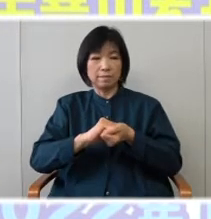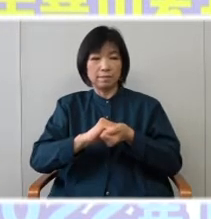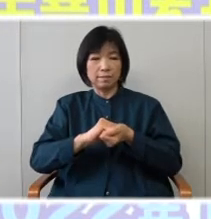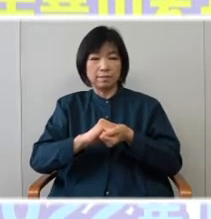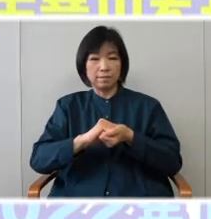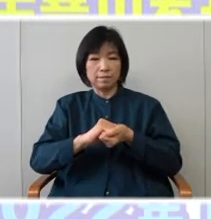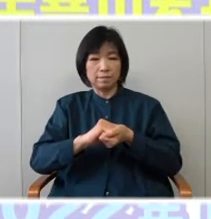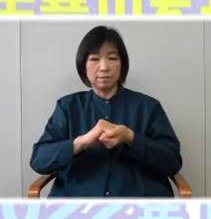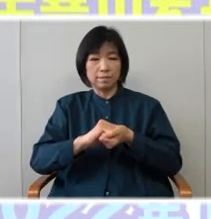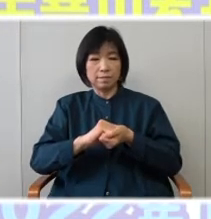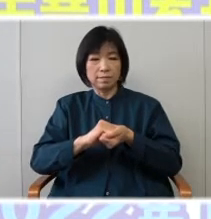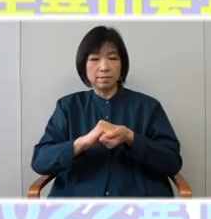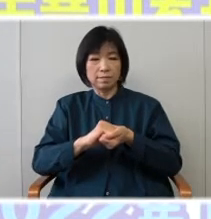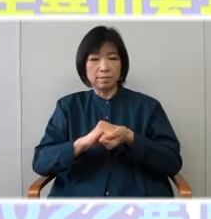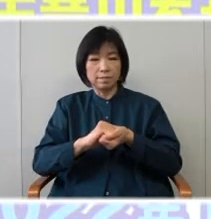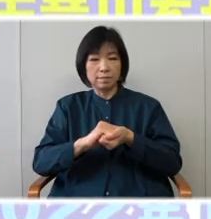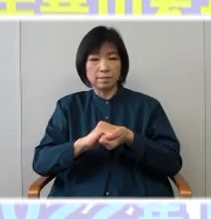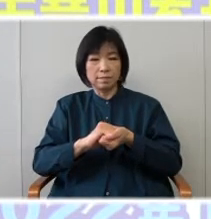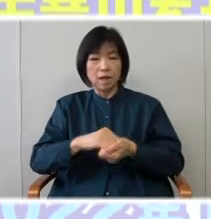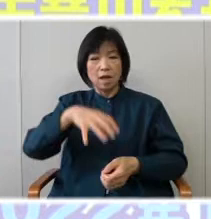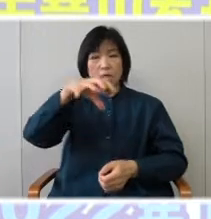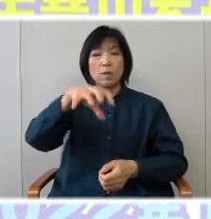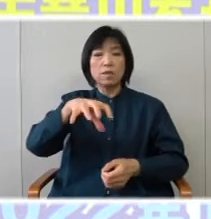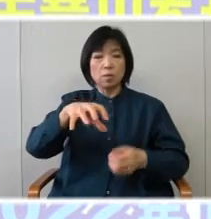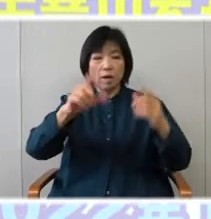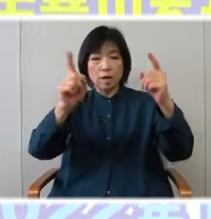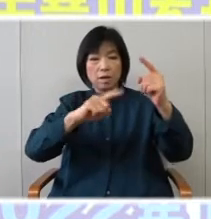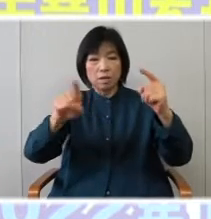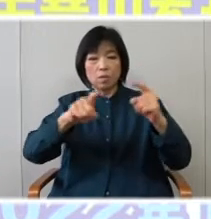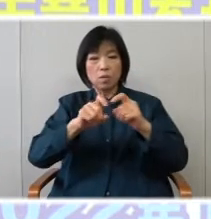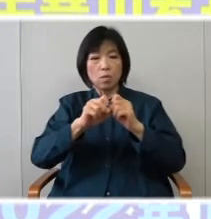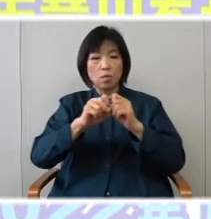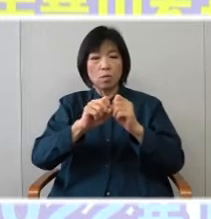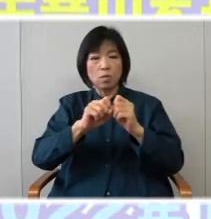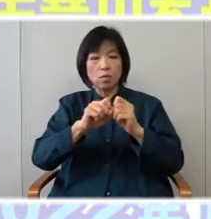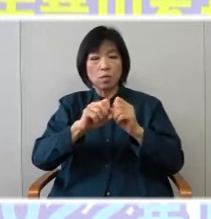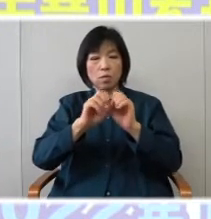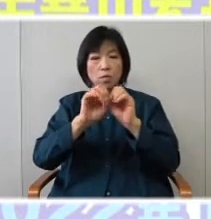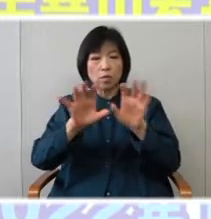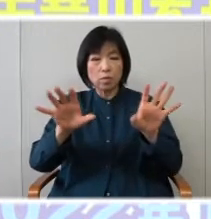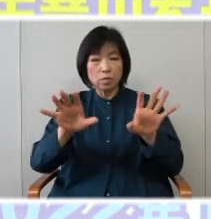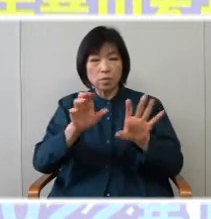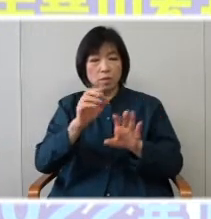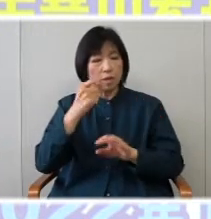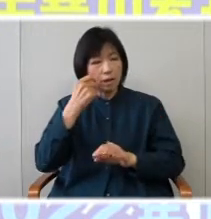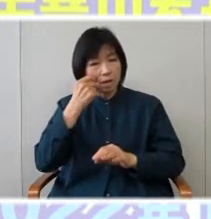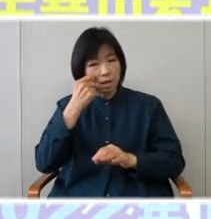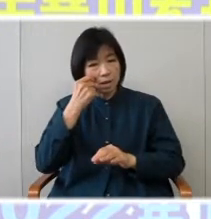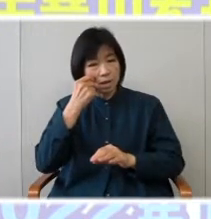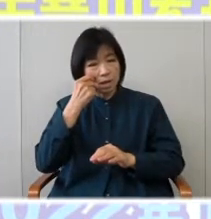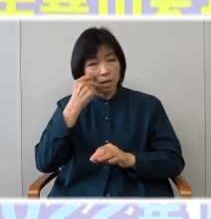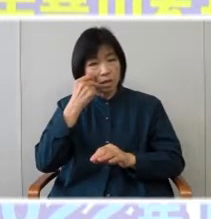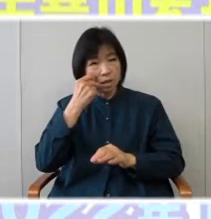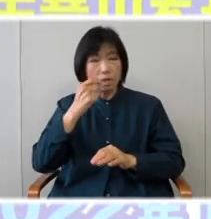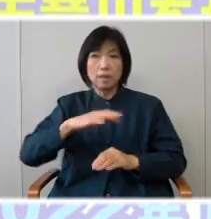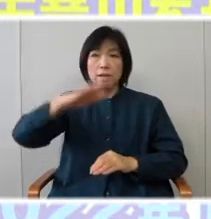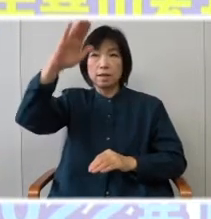場所についてはまだ公表はできない。 あ、大丈夫。 天竜川と 三 浦合流